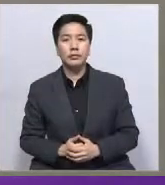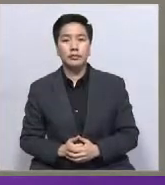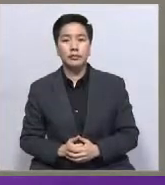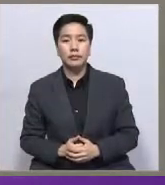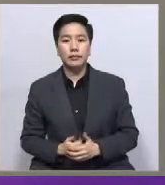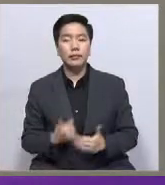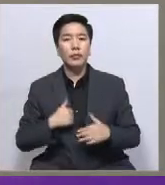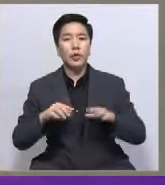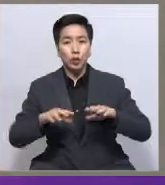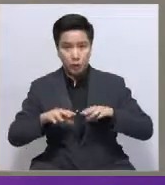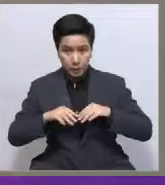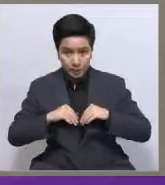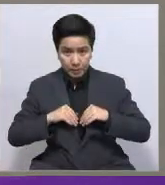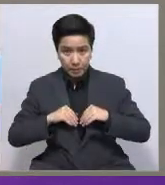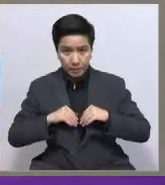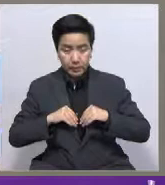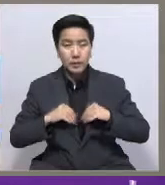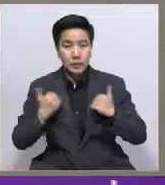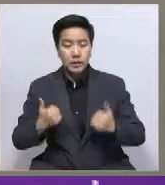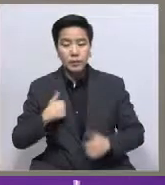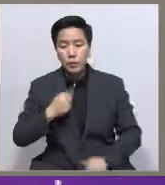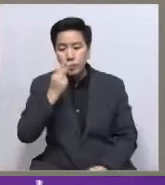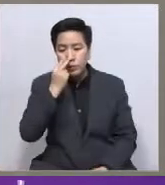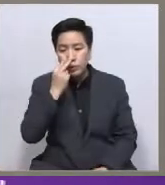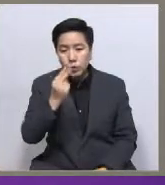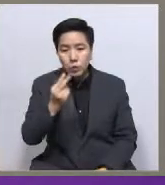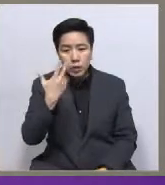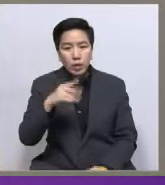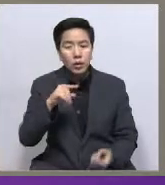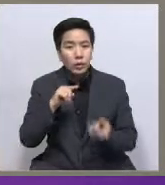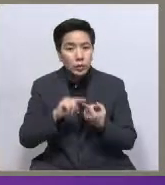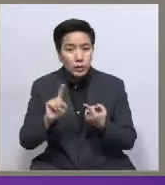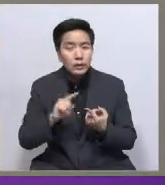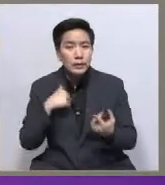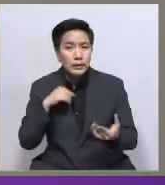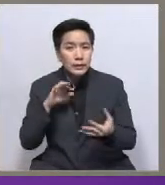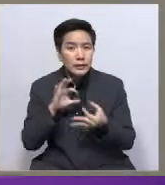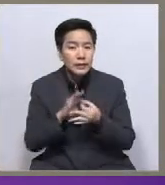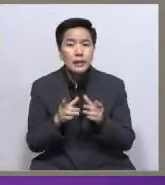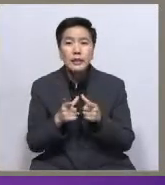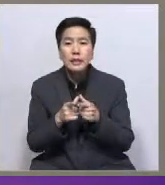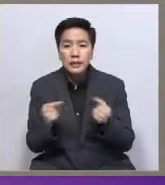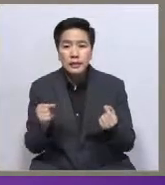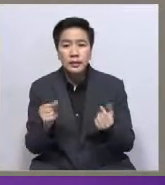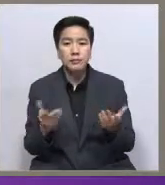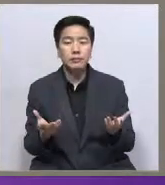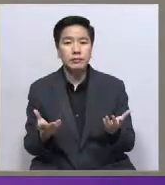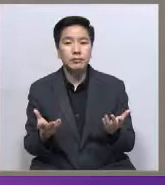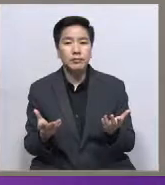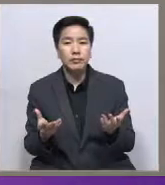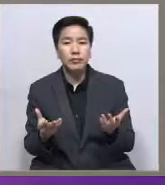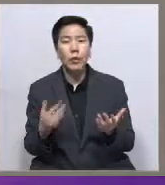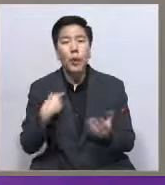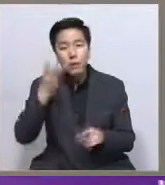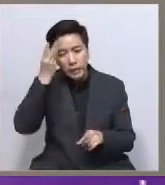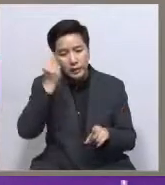ๆก็ยอมรับนะครับว่าหลังจากที่ผมดูเรื่องก็เรียกว่าความ